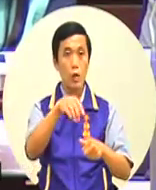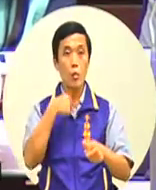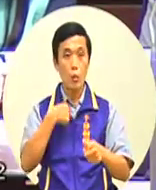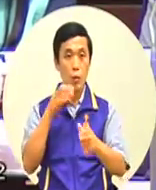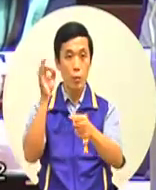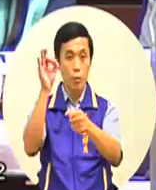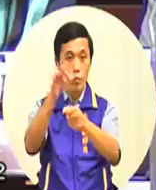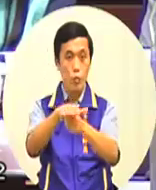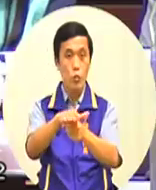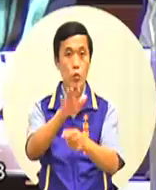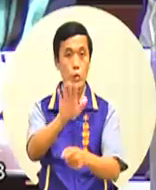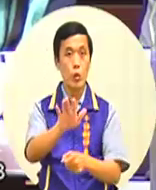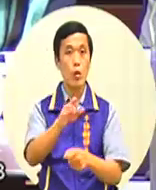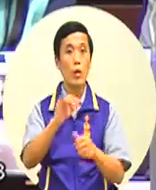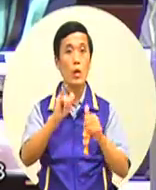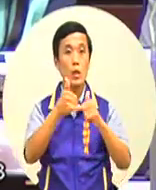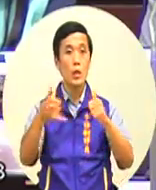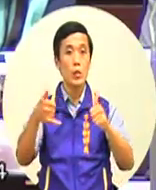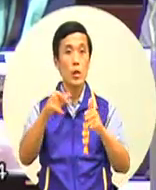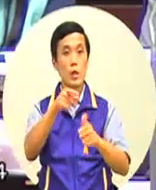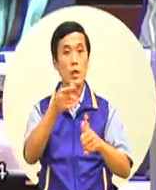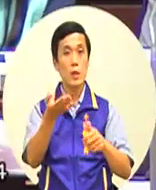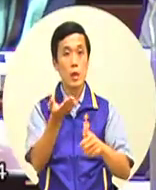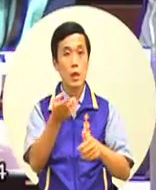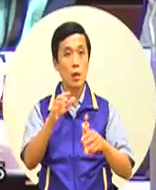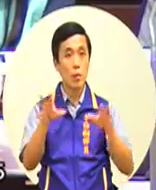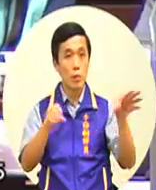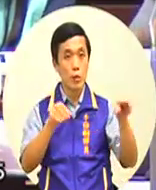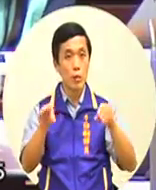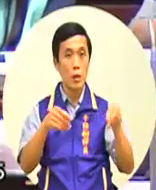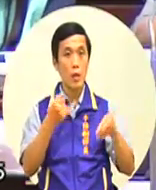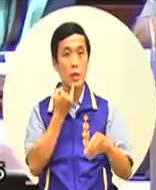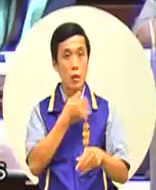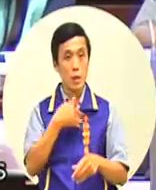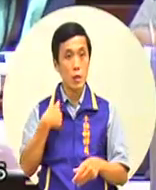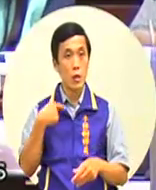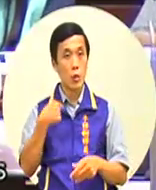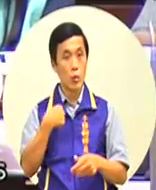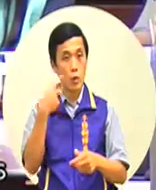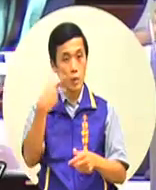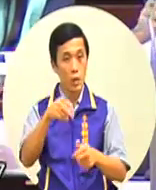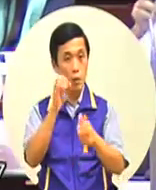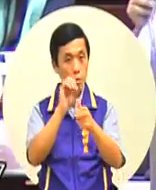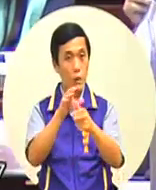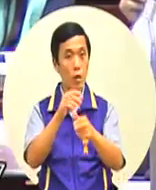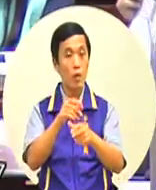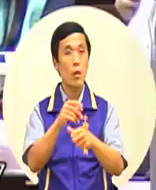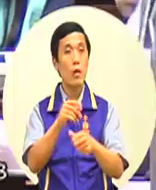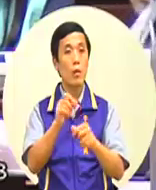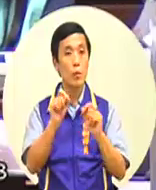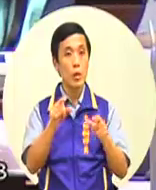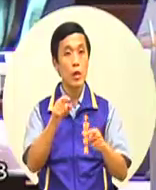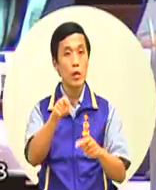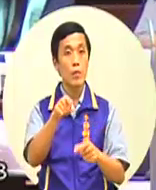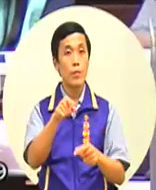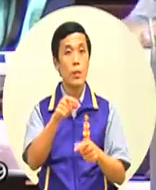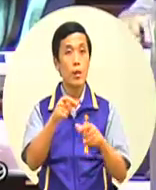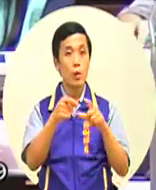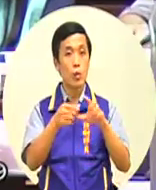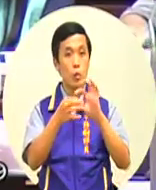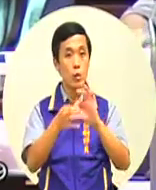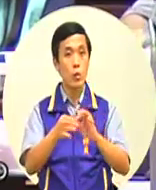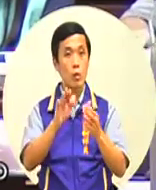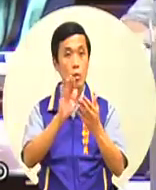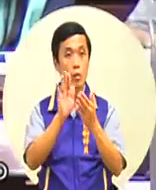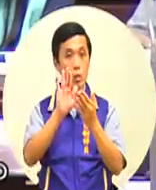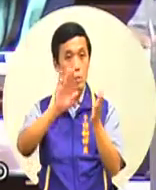位，所以议员您刚资料可能我们要再跟您强调说明一下，除了公所之外，其实社会局每一个